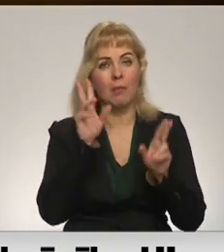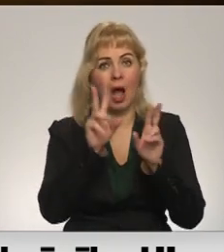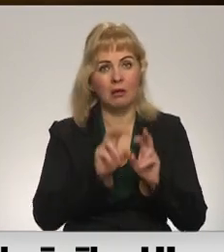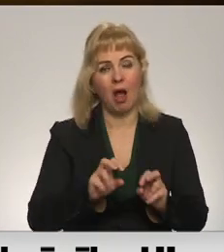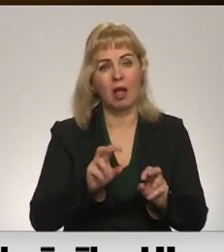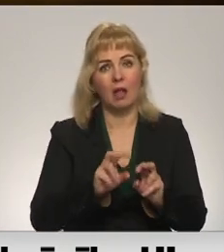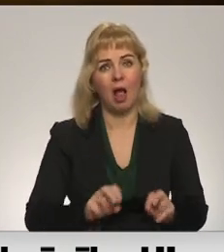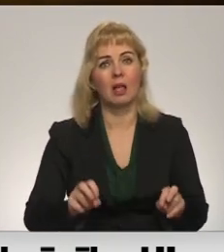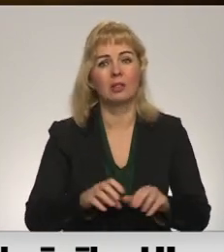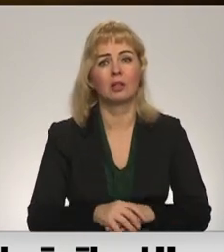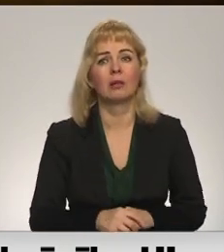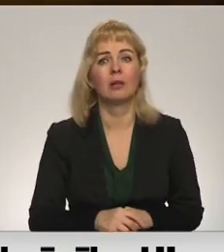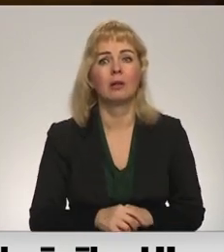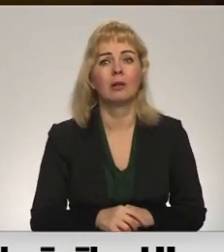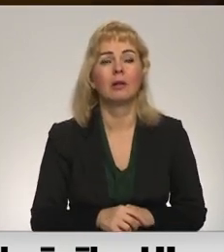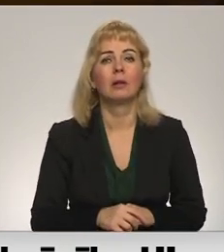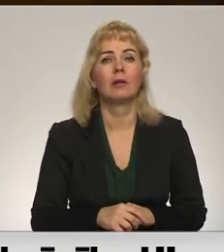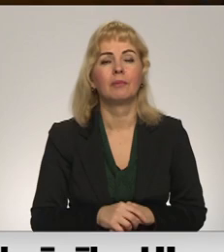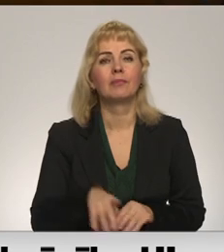Mīza Ukrainu,